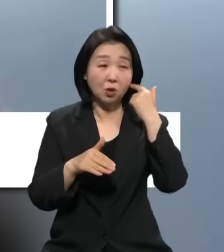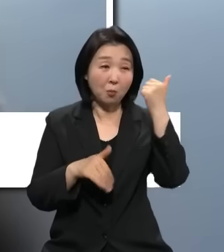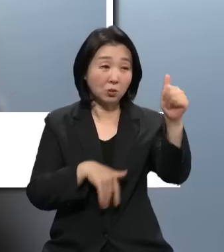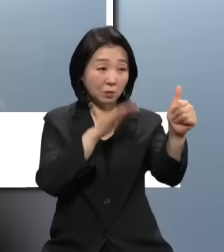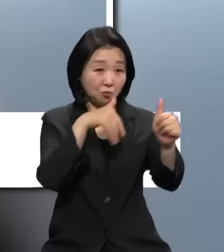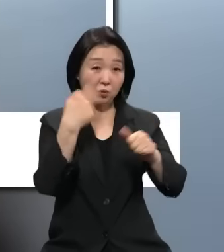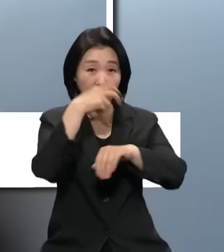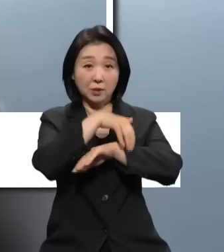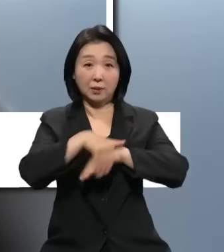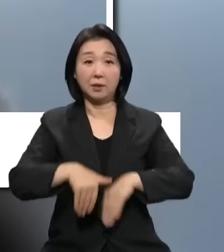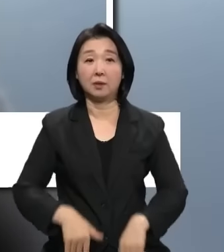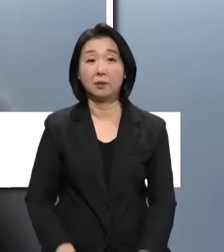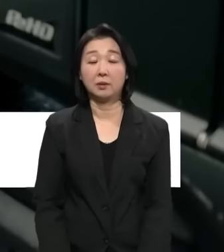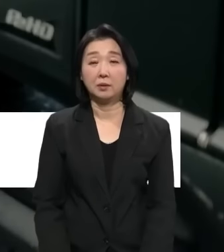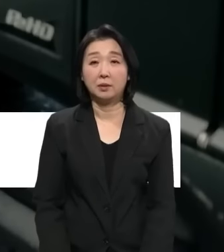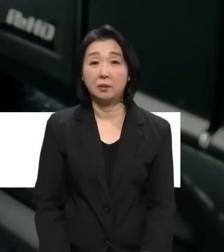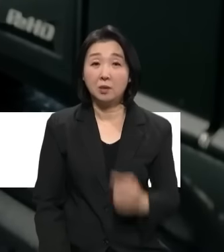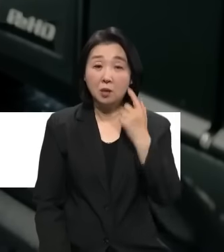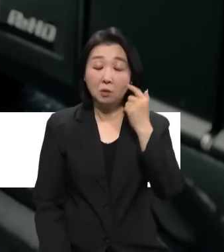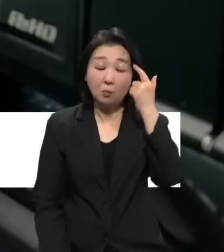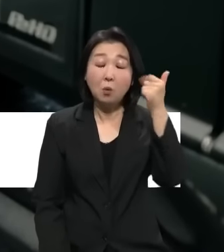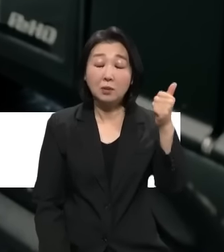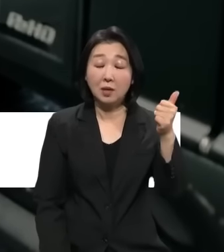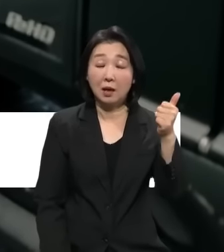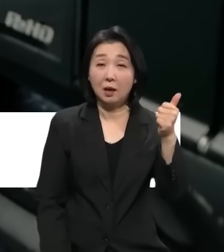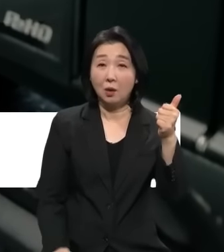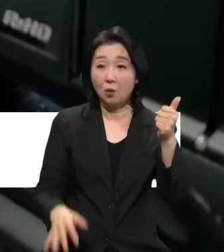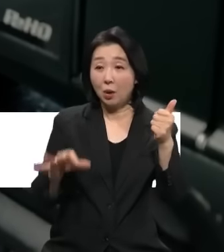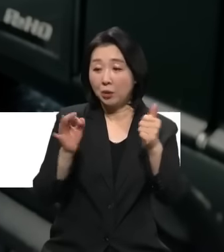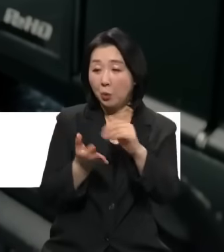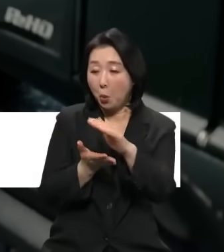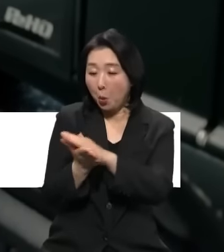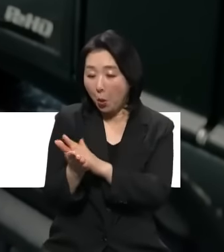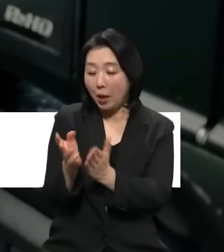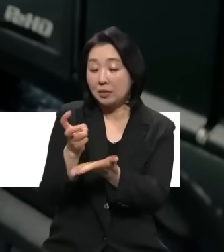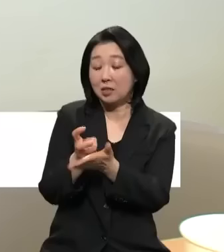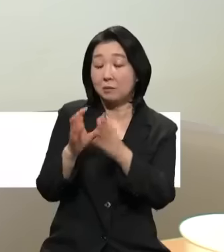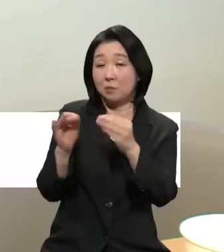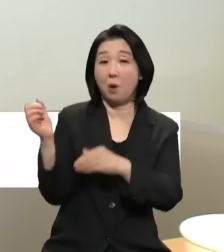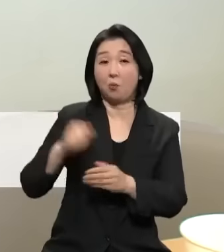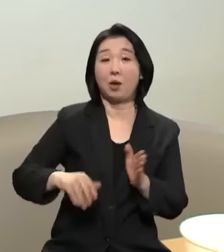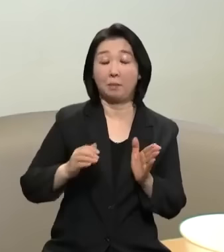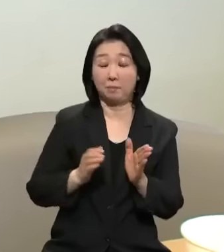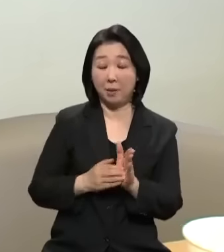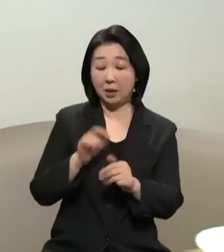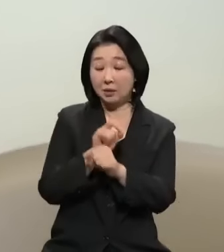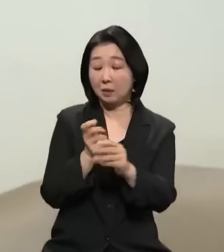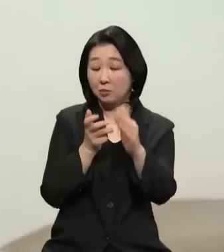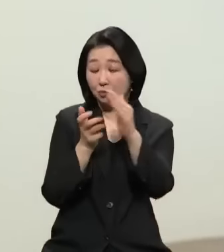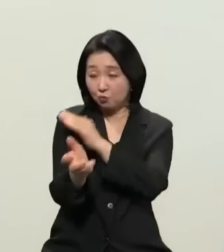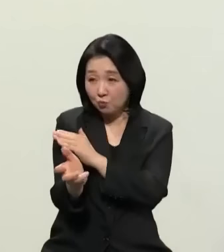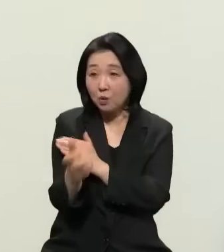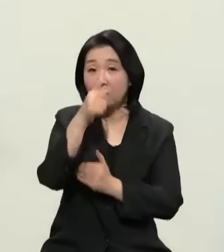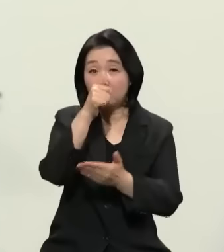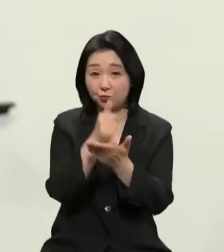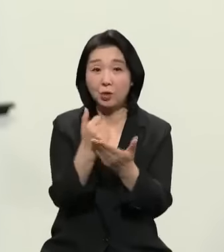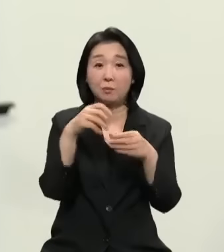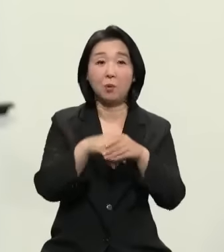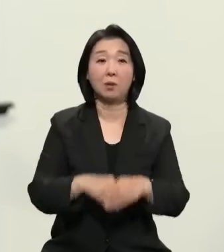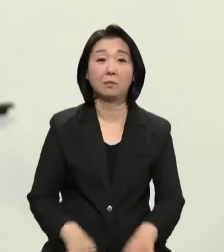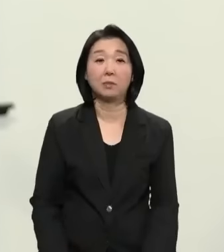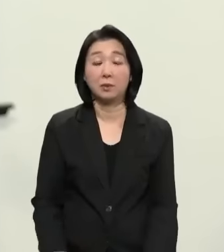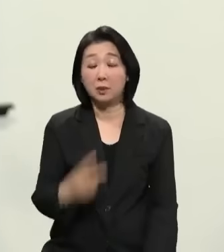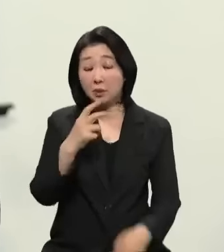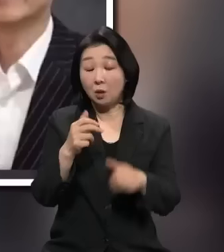조사합니다 최목사는 청탁금지법 위반과 사무실 침입 등을 이유로 주거 침입의 혐의도 받고 있습니다